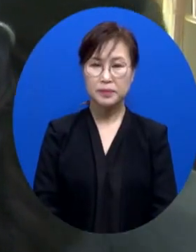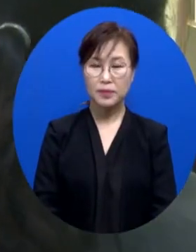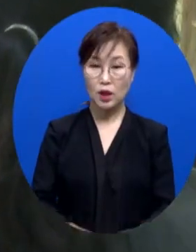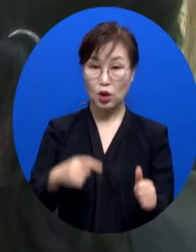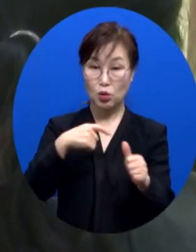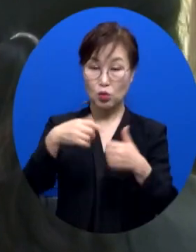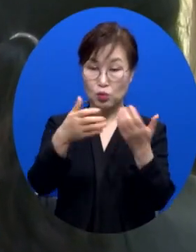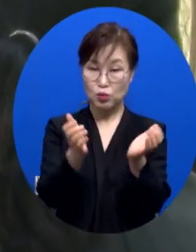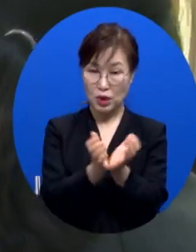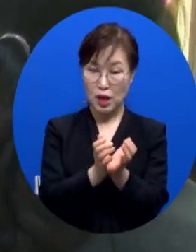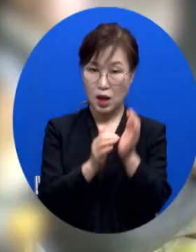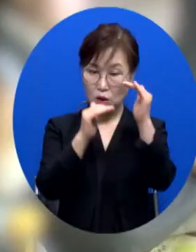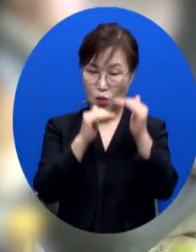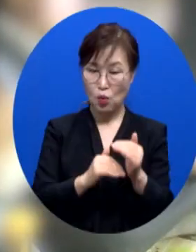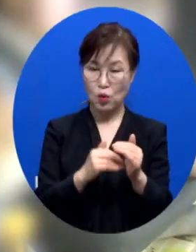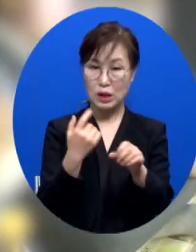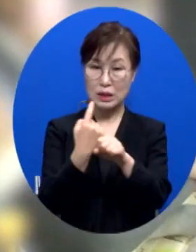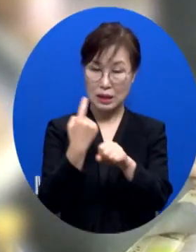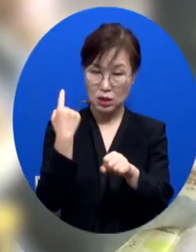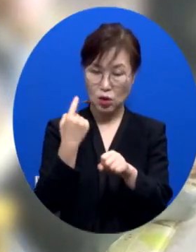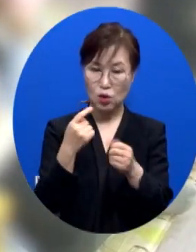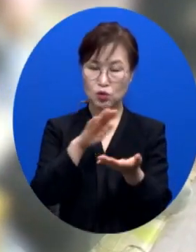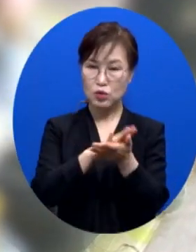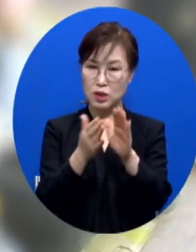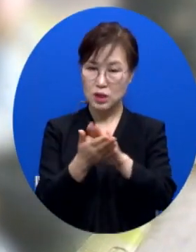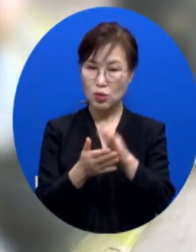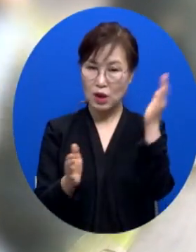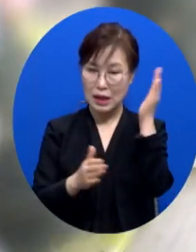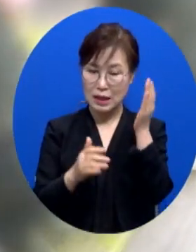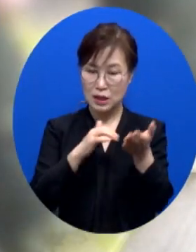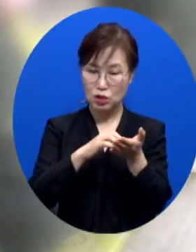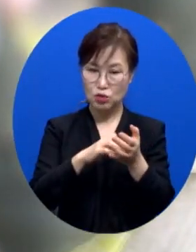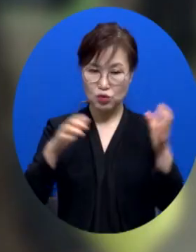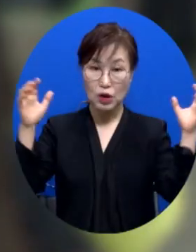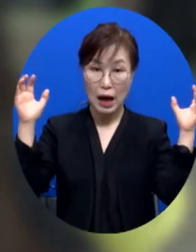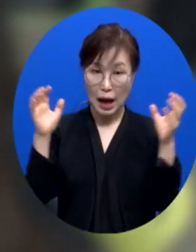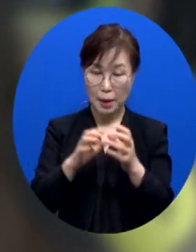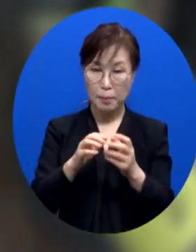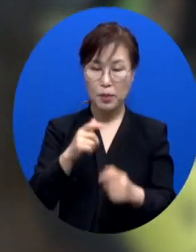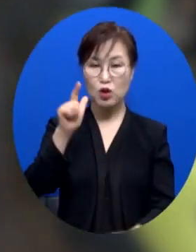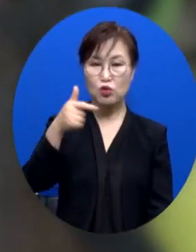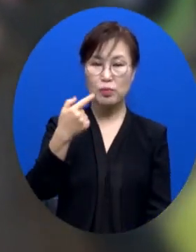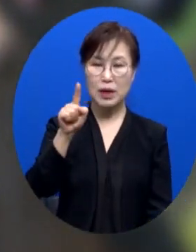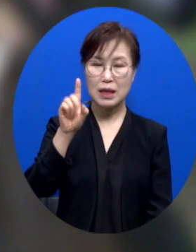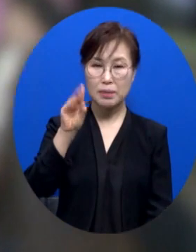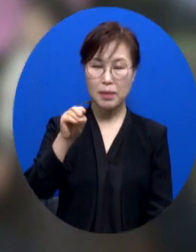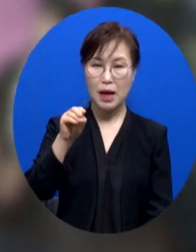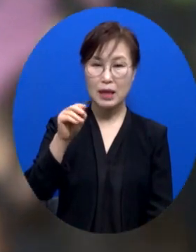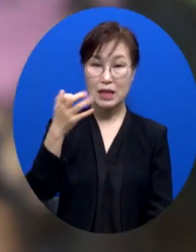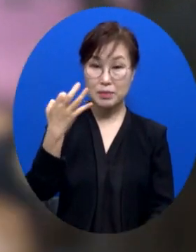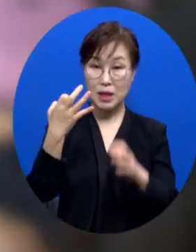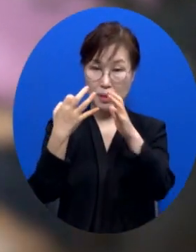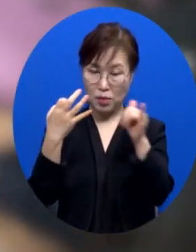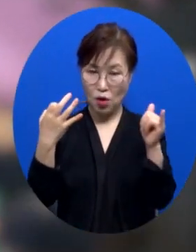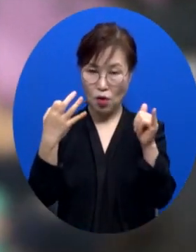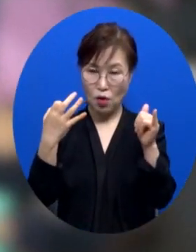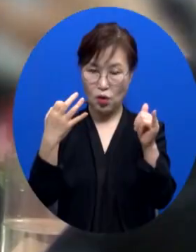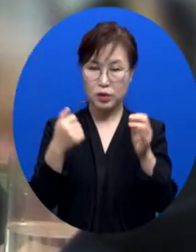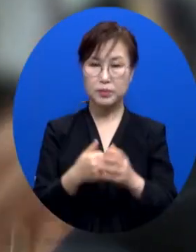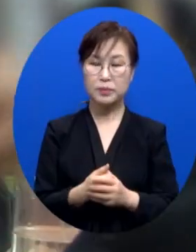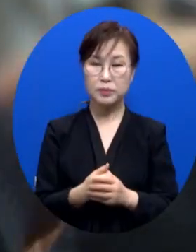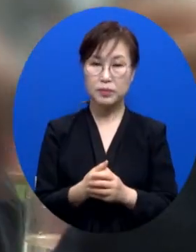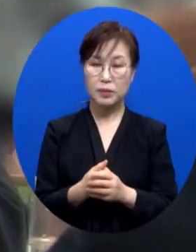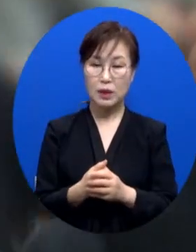교육부에 따르면 지난해 유치원과 초중고교 학생들은 모두 601만 14명이었습니다.